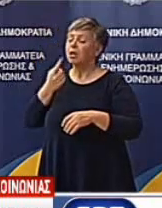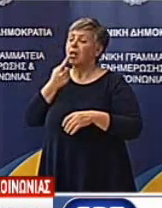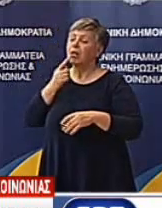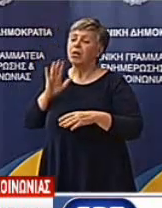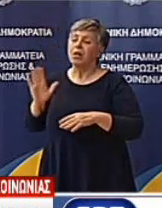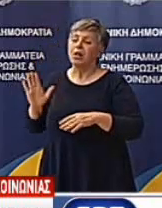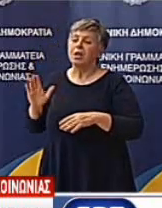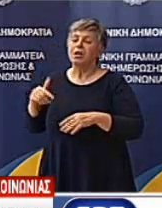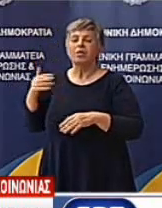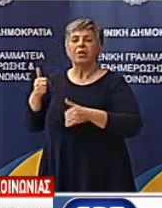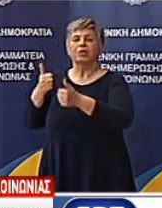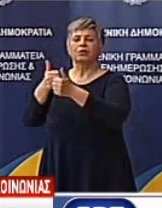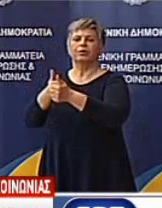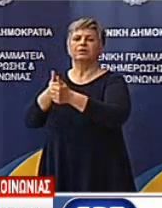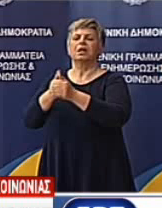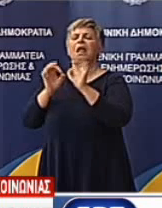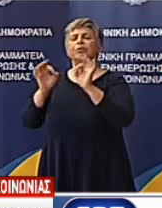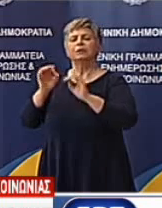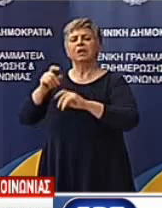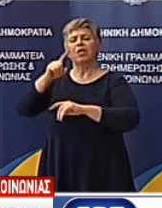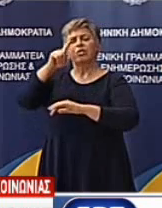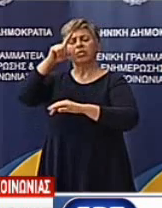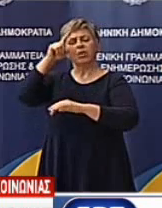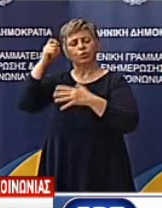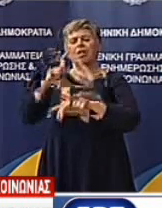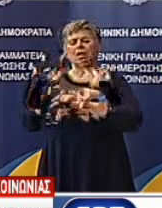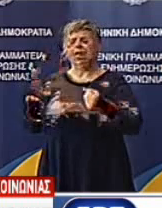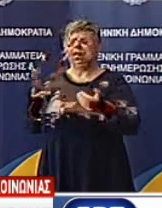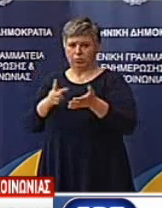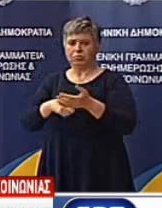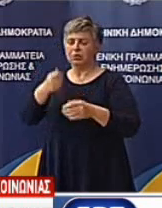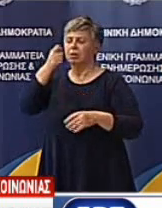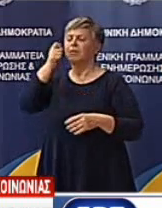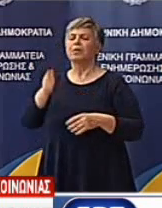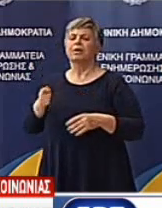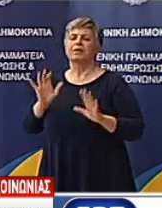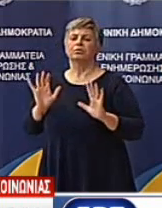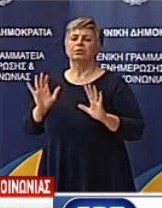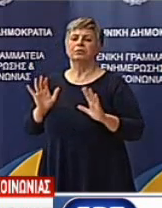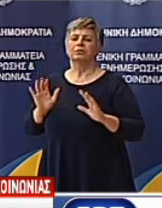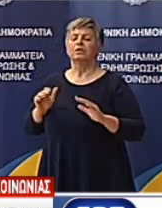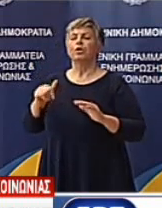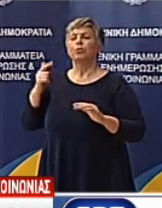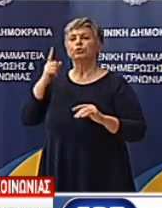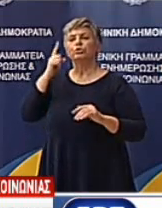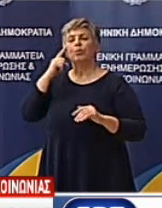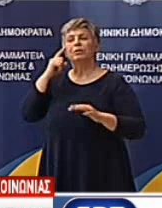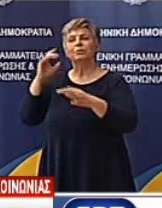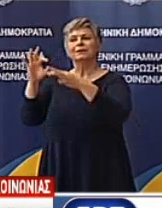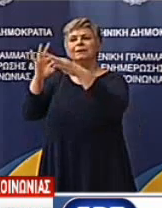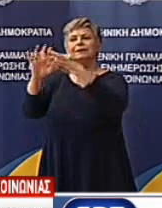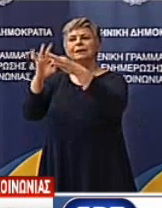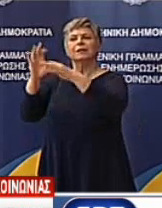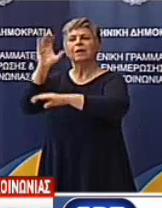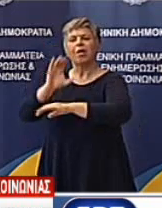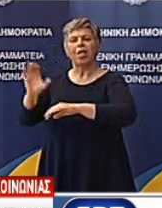της. Υπάρχουν δυσκολίες και εκεί, δεν μπορούμε να μην τις αναγνωρίζουμε. Και πιστεύουμε ότι σε συνεργασία με την Ευρωπαϊκή Ένωση, η οποία θα